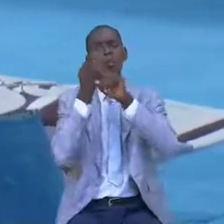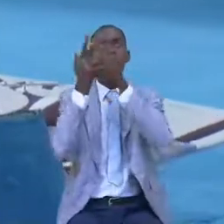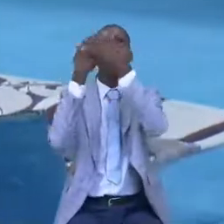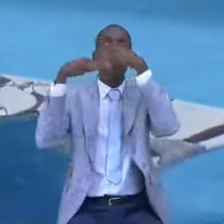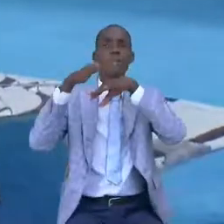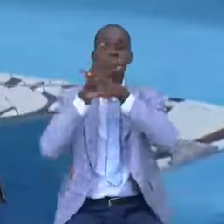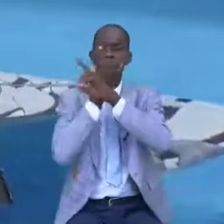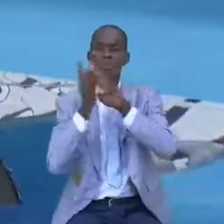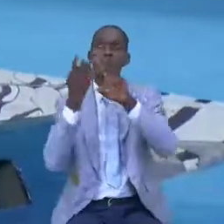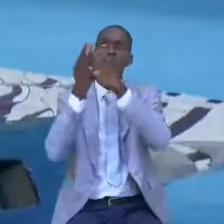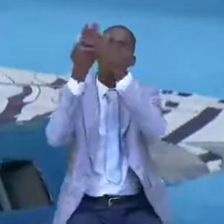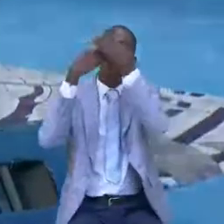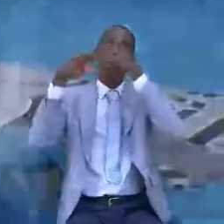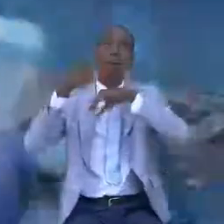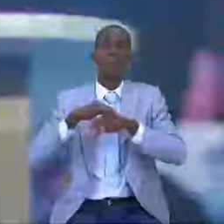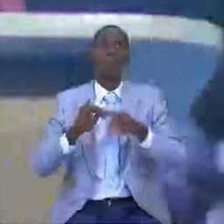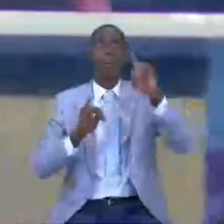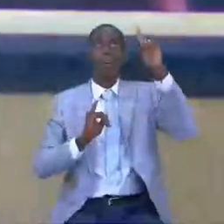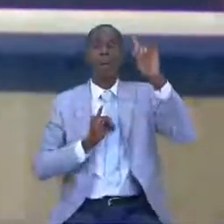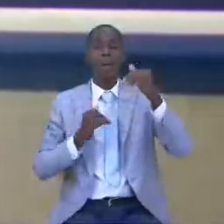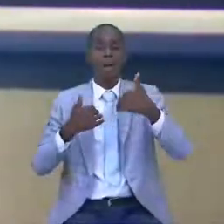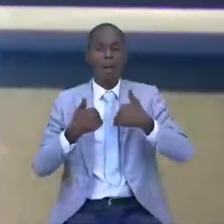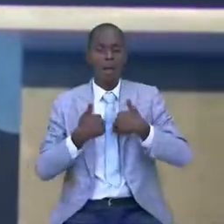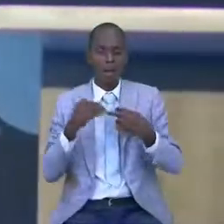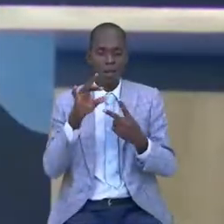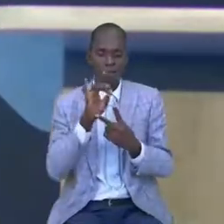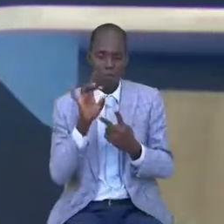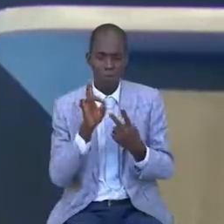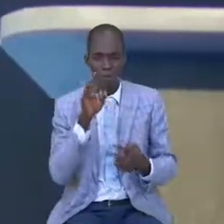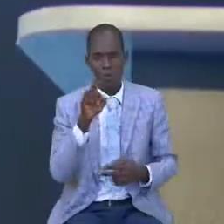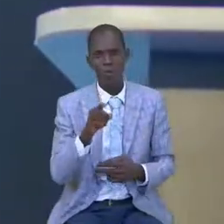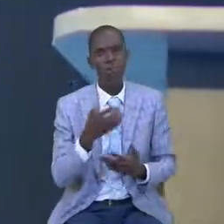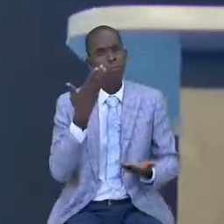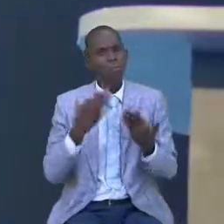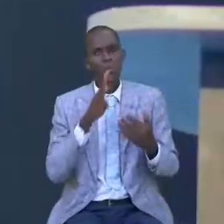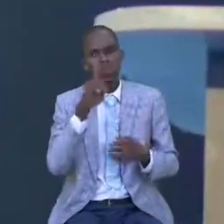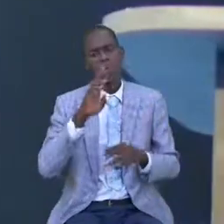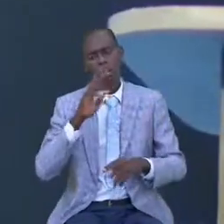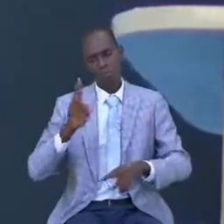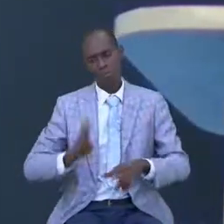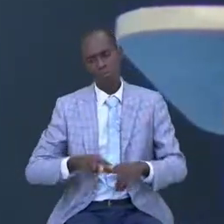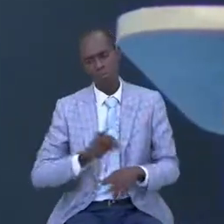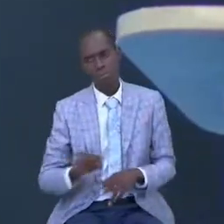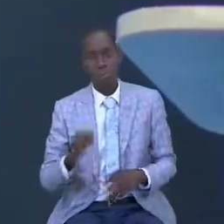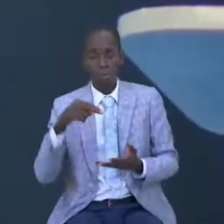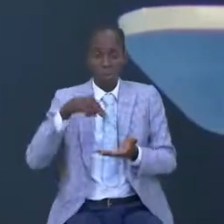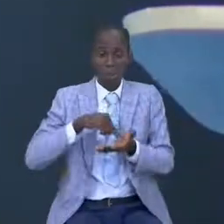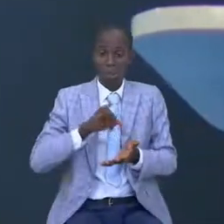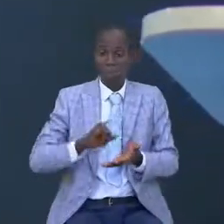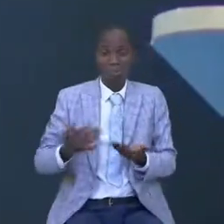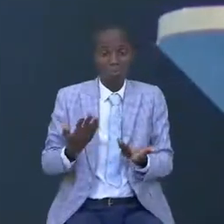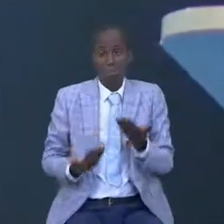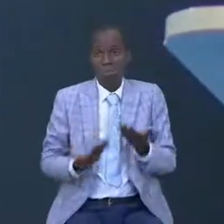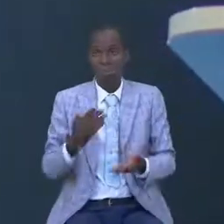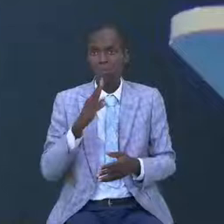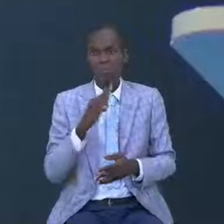J'ai ramené le miracle de Dieu, le salut du ciel, la délivrance du ciel moi, je t'ai choisi. Peut-être